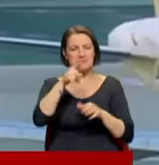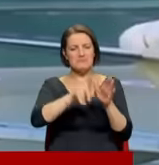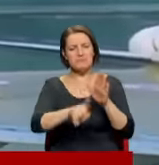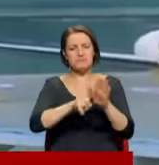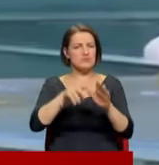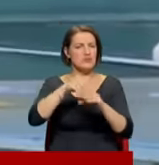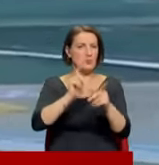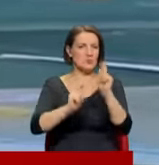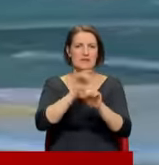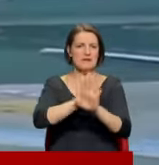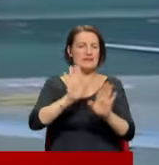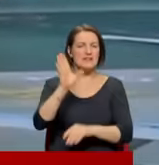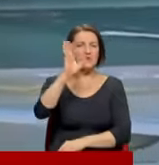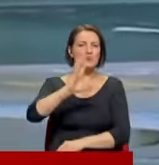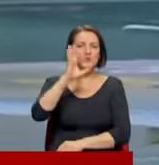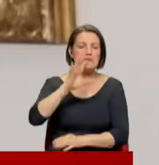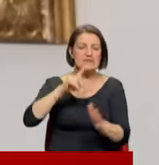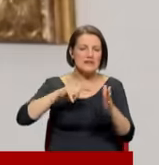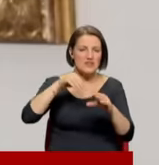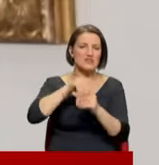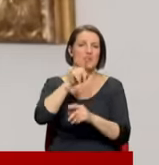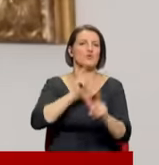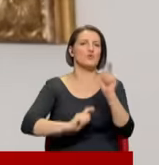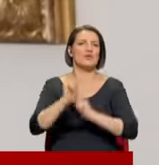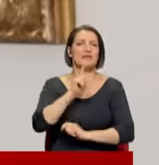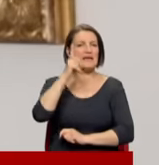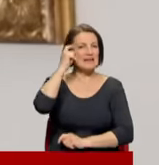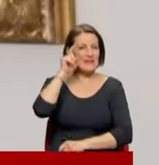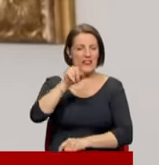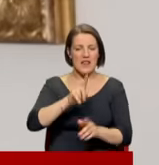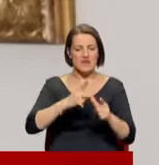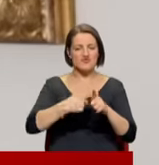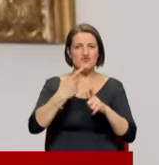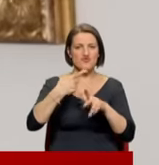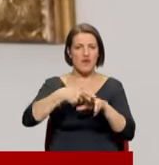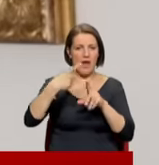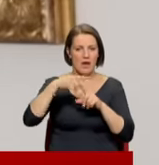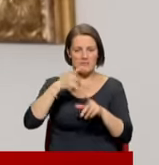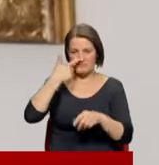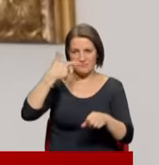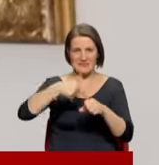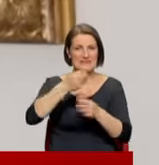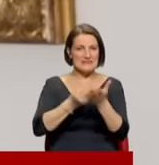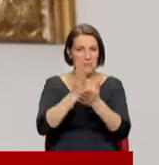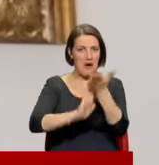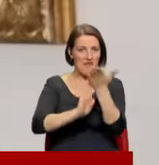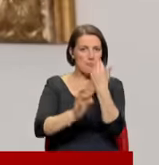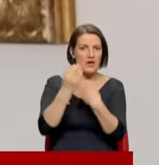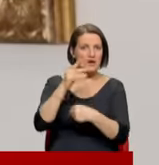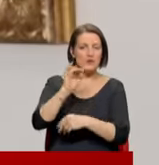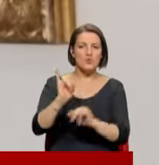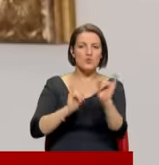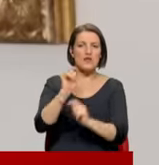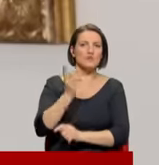verdi. Turistik amaçlı kullanıldı savunması yaptı. İsrailler jet yakıtını Allah aşkına sabah kahvaltısında mı kullanıyor? Bu nasıl